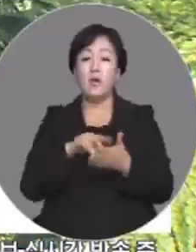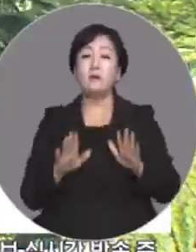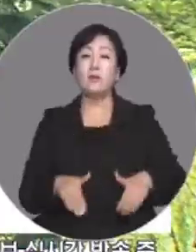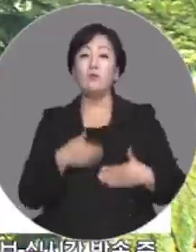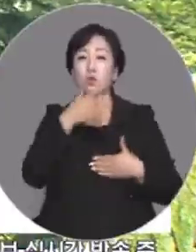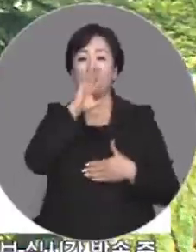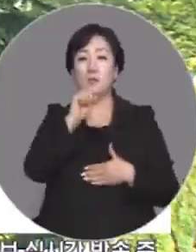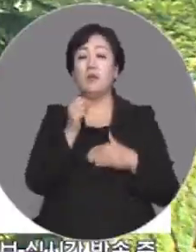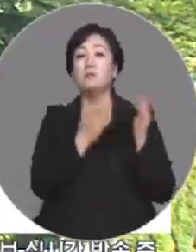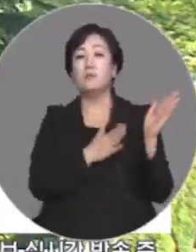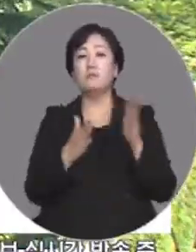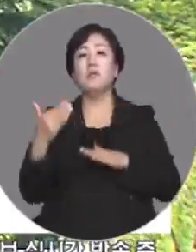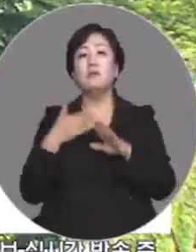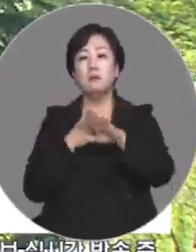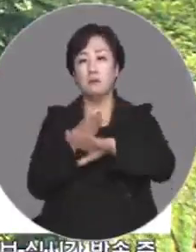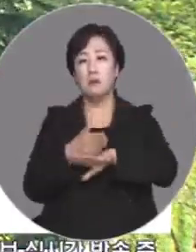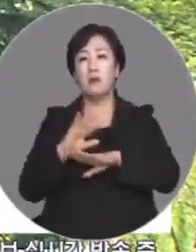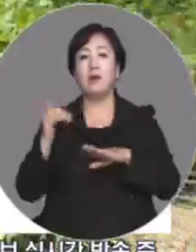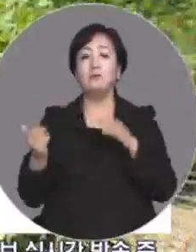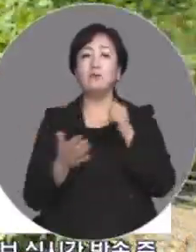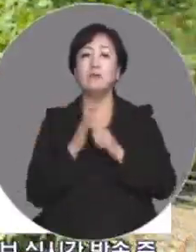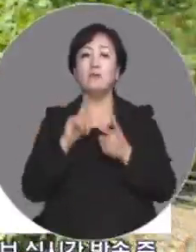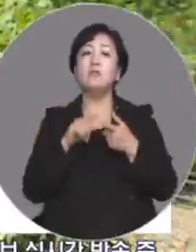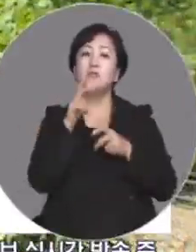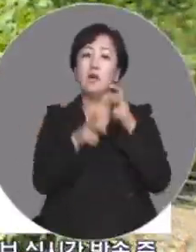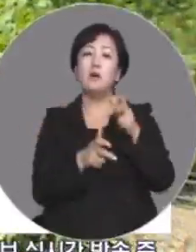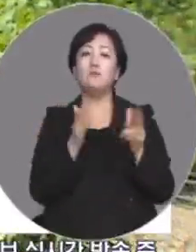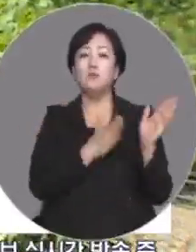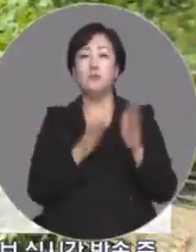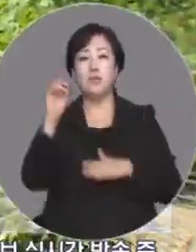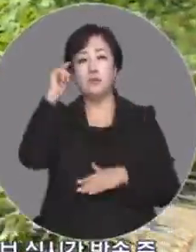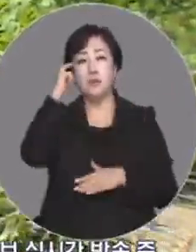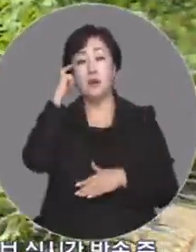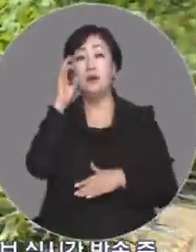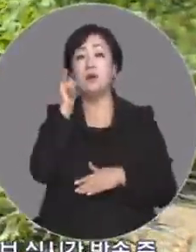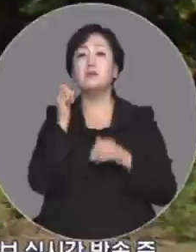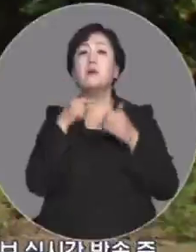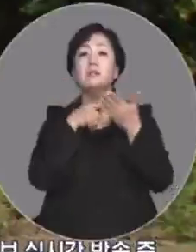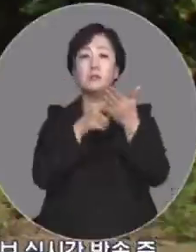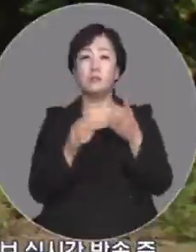예산 확보에 미온적인 태도를 보인다며 사업 추진 의지에 의문을 제기합니다.